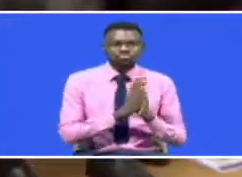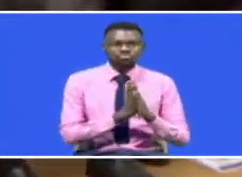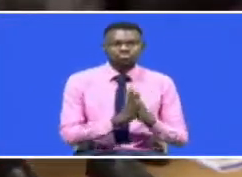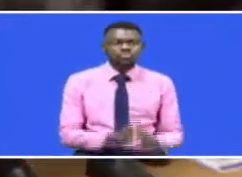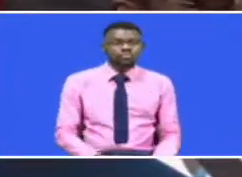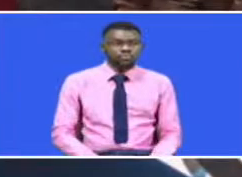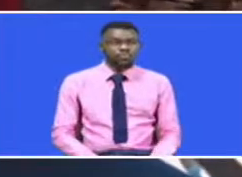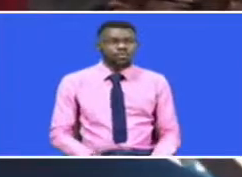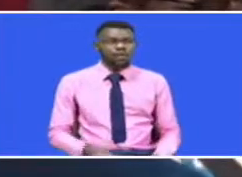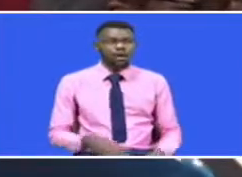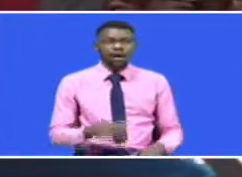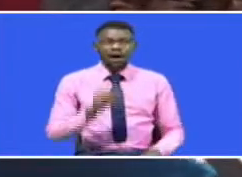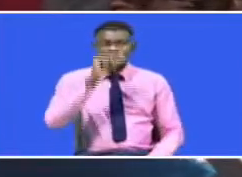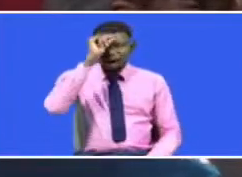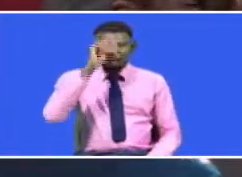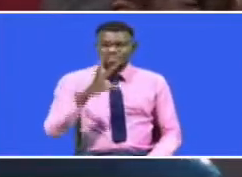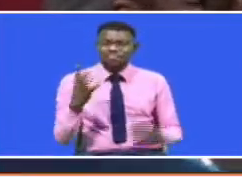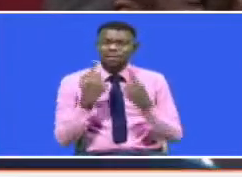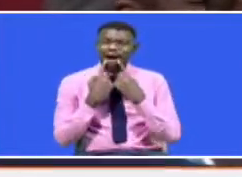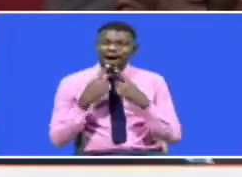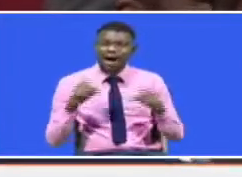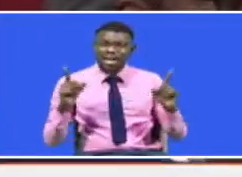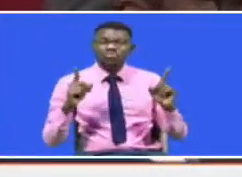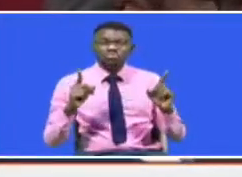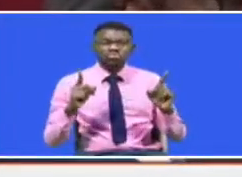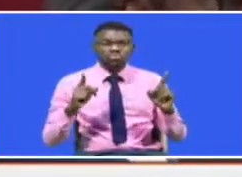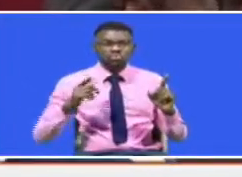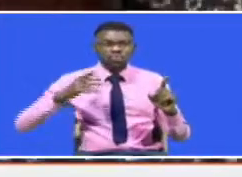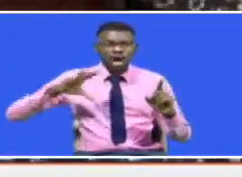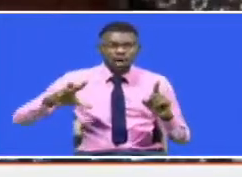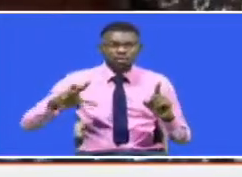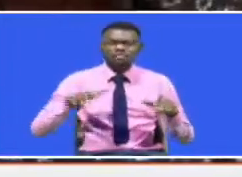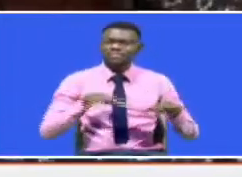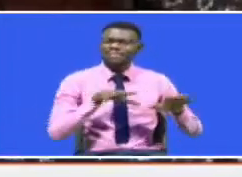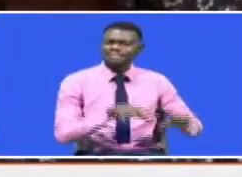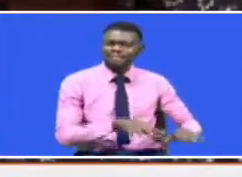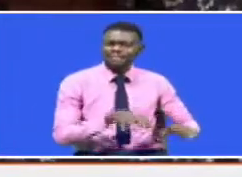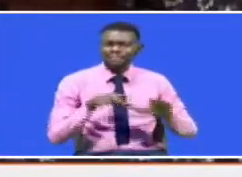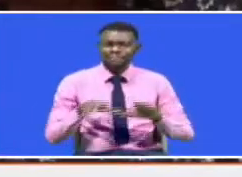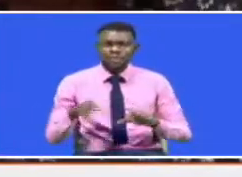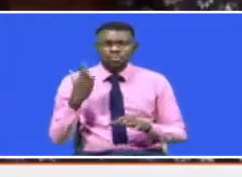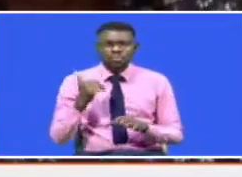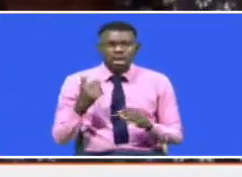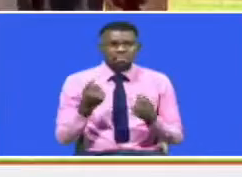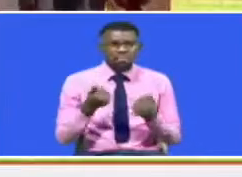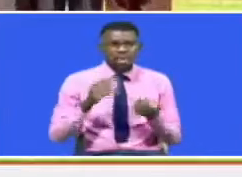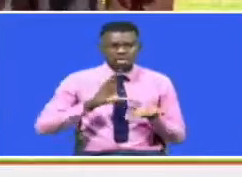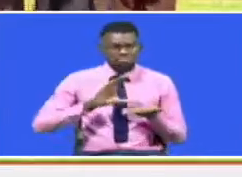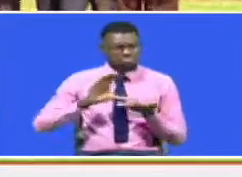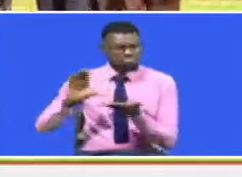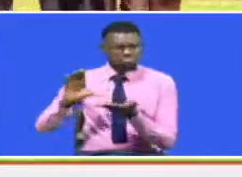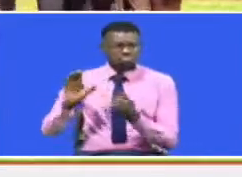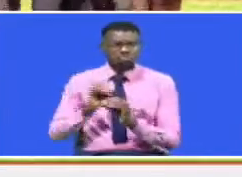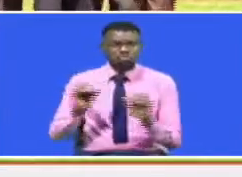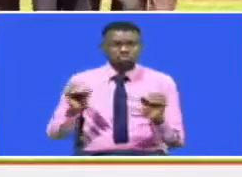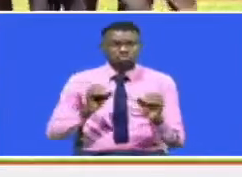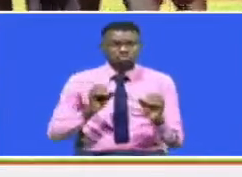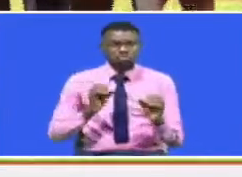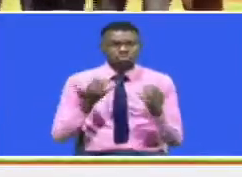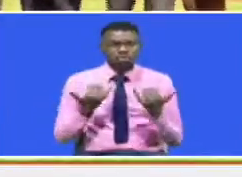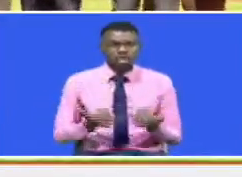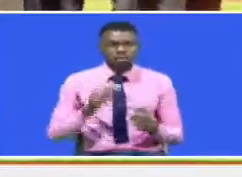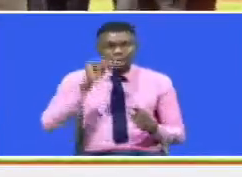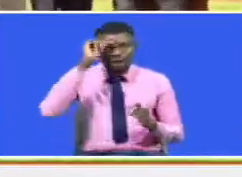Kufuatia vitisho vya magavana kuwa kaunti zinapitia hali ngumu kufuatia kukosa mgao wa fedha, magavana hao sasa